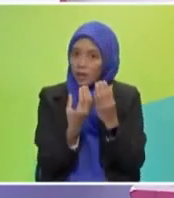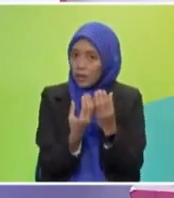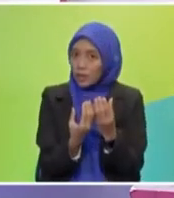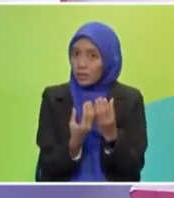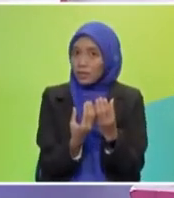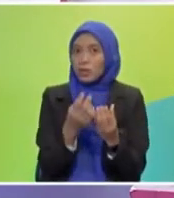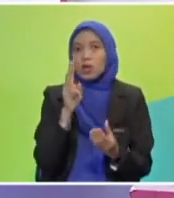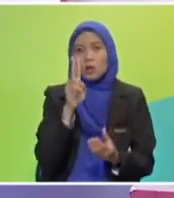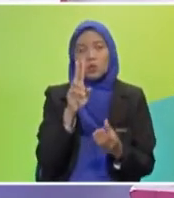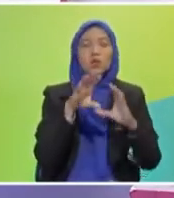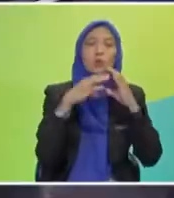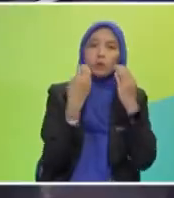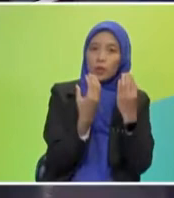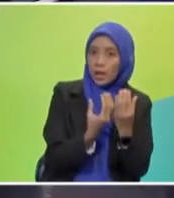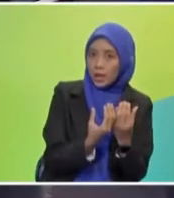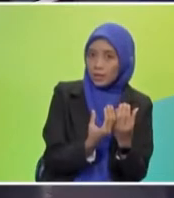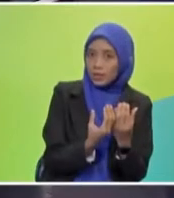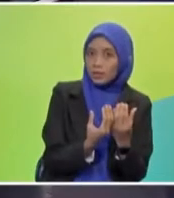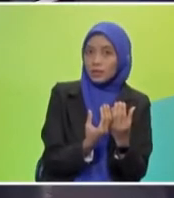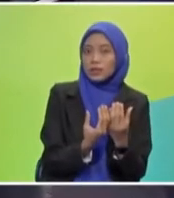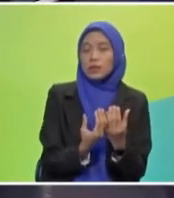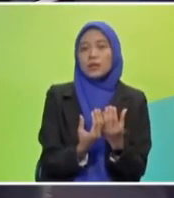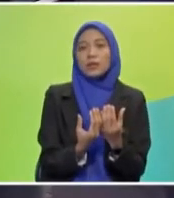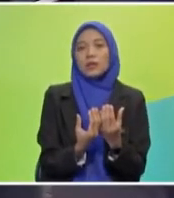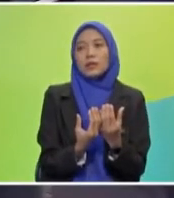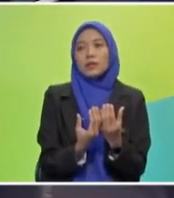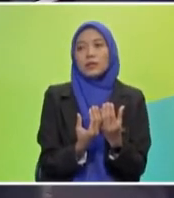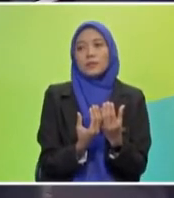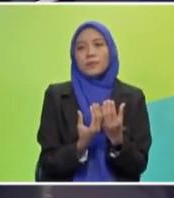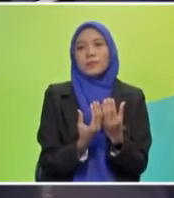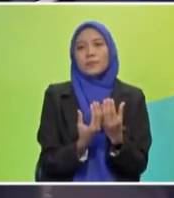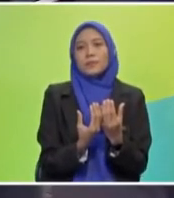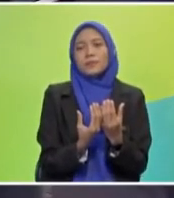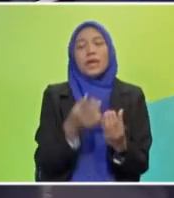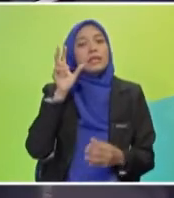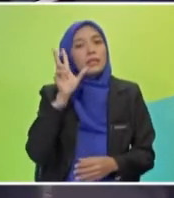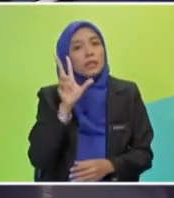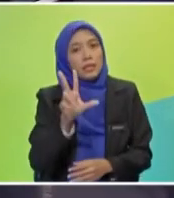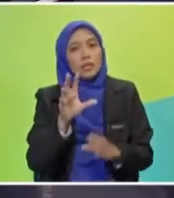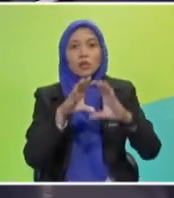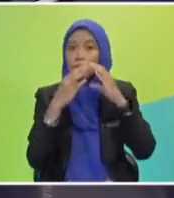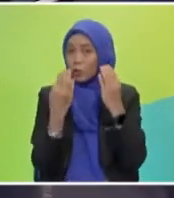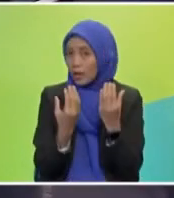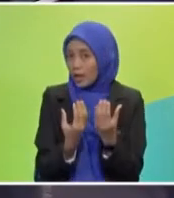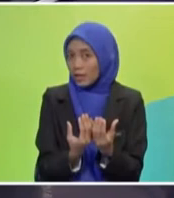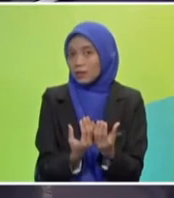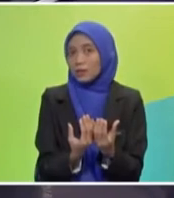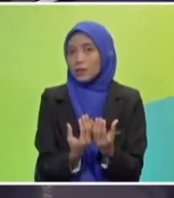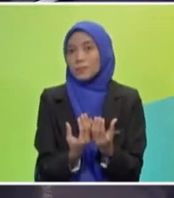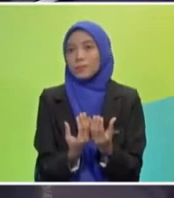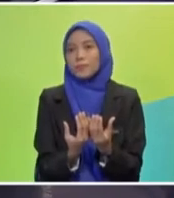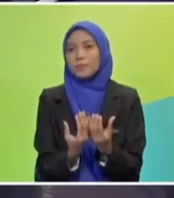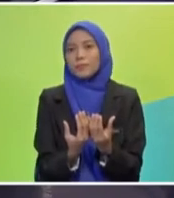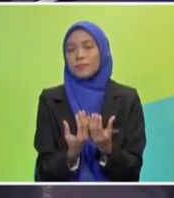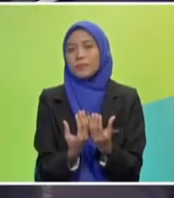Kemudian dua kumpulan. Lagi? Lagi satu. Tiga kumpulan. Dan ini kumpulan